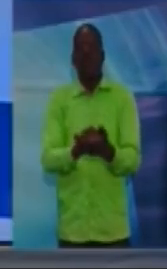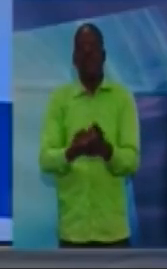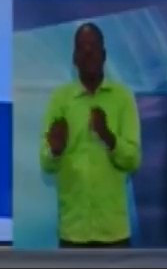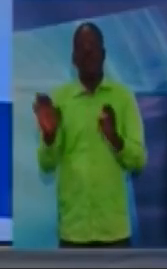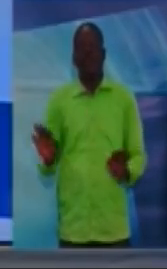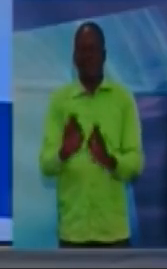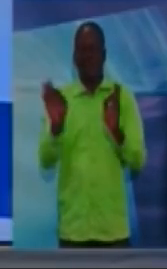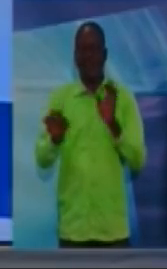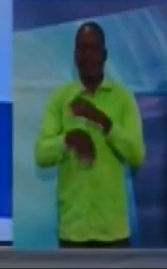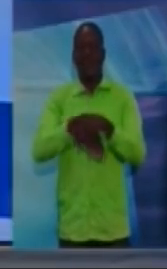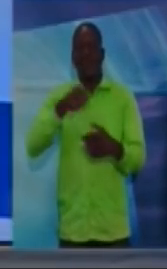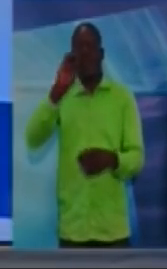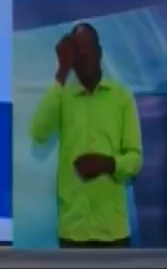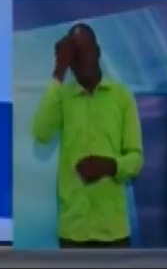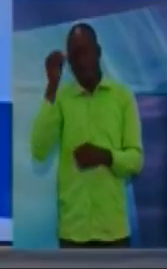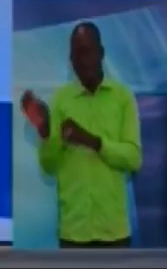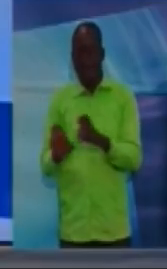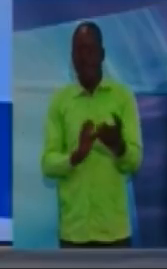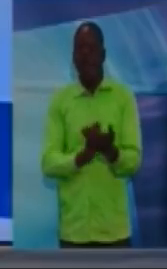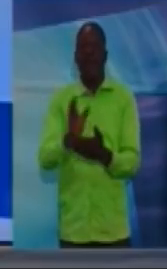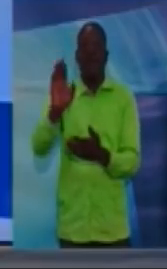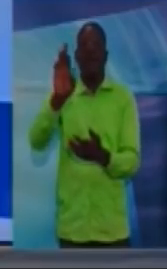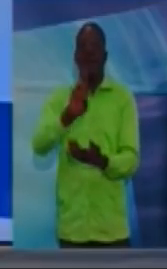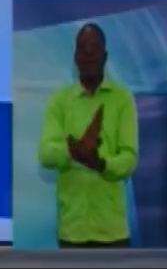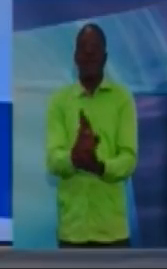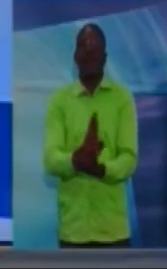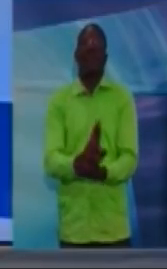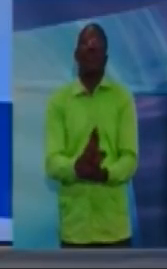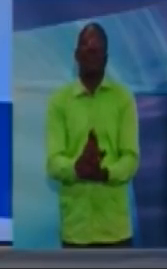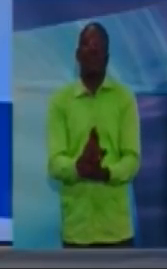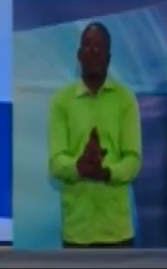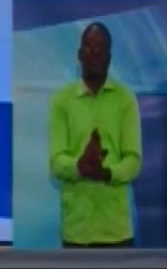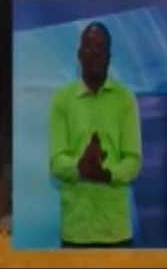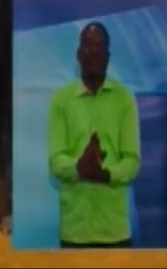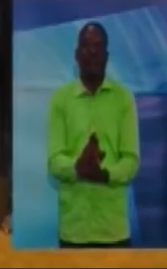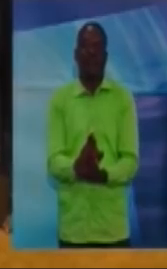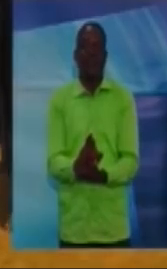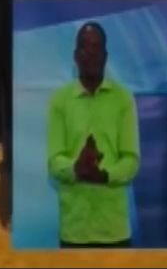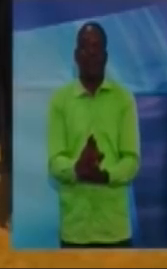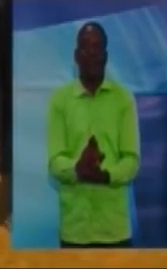sortie officielle, immortalisée par Abdoul Kader Sawadogo et Moussaki.